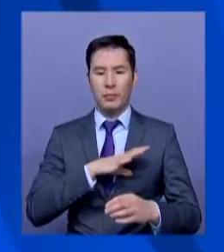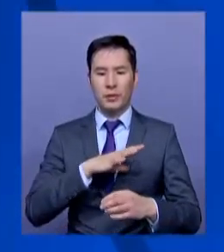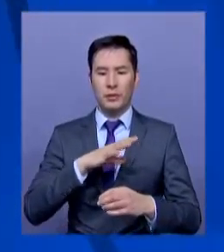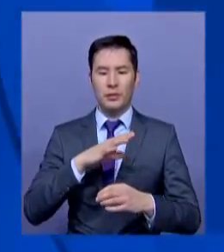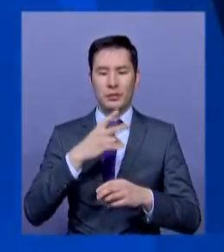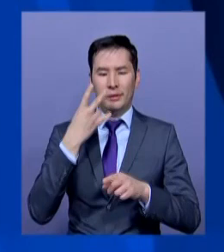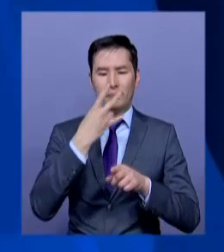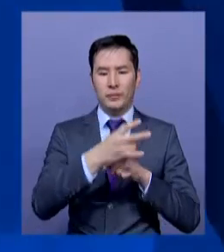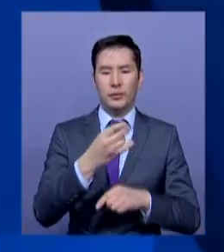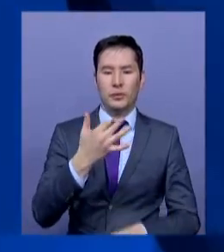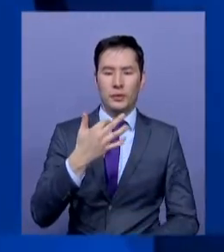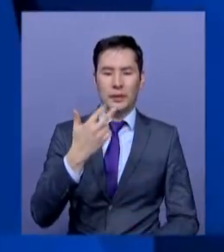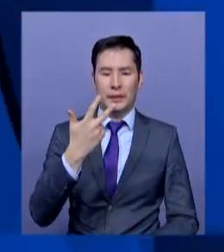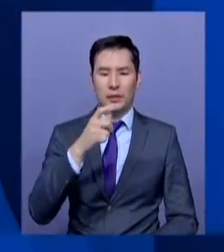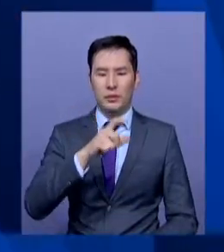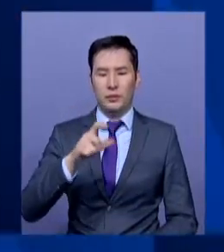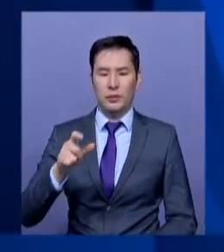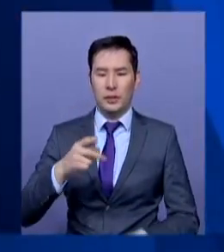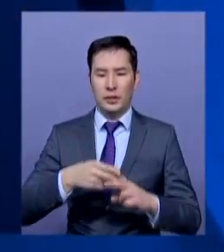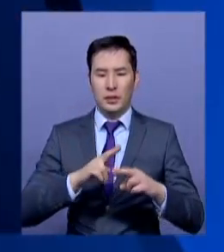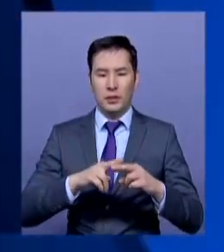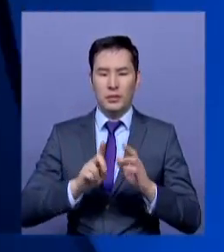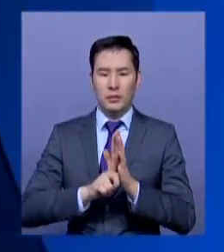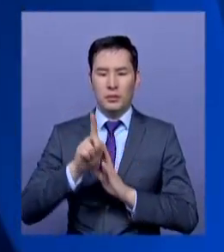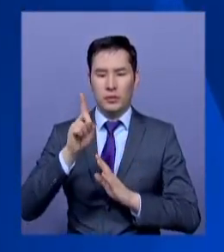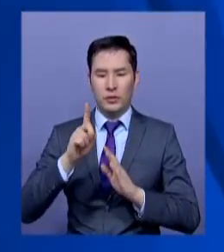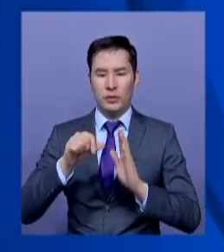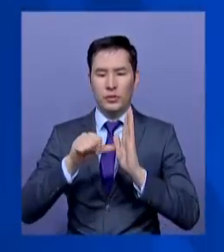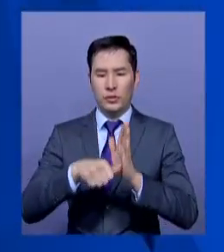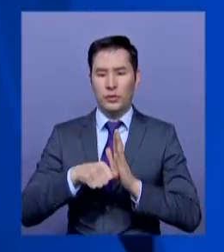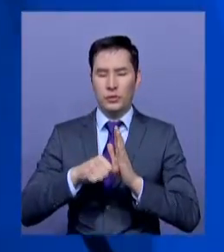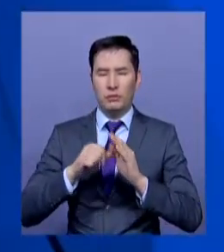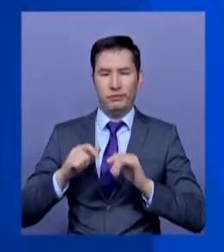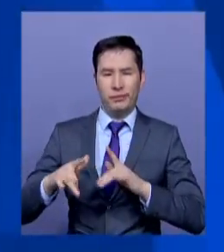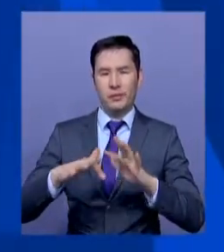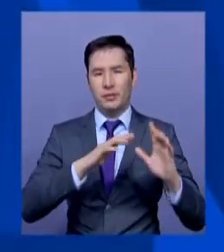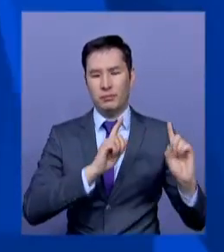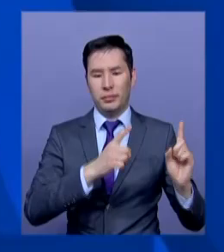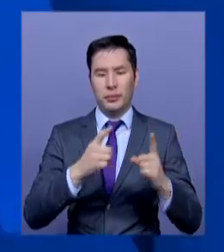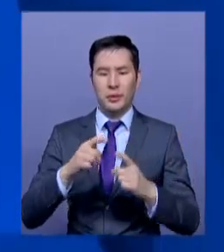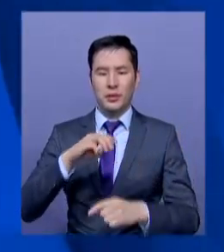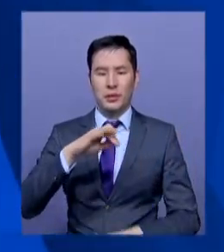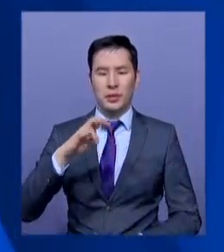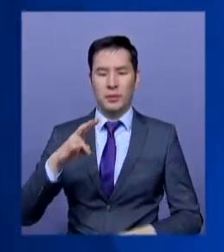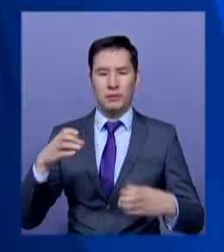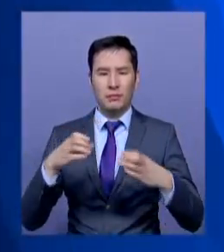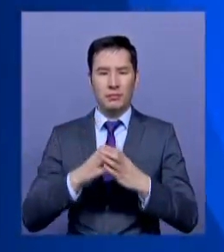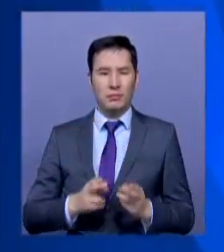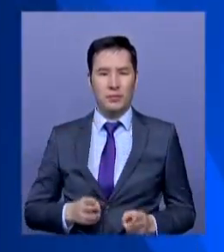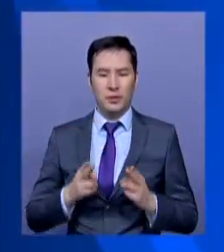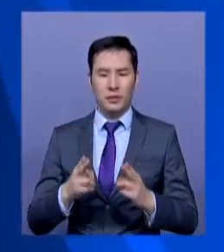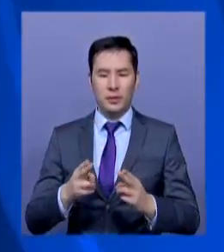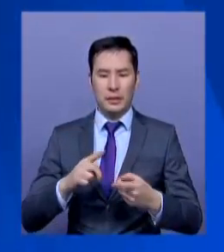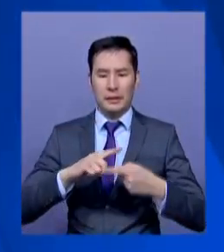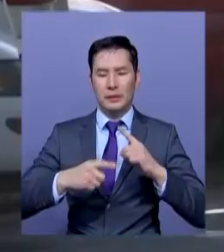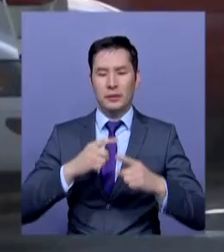Олардың көзін жою үшін жүргізілген арнайы операция 6 сағатқа созылды. Ауғанстандағы Талибан тобы мен ел билігі ұзақ текетіресті